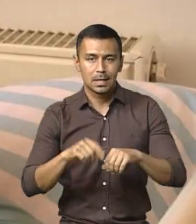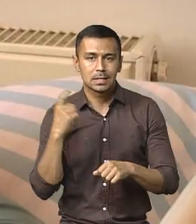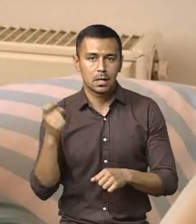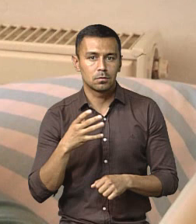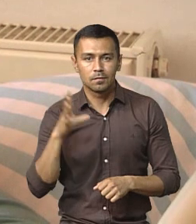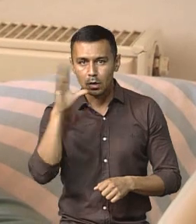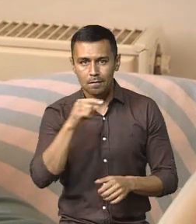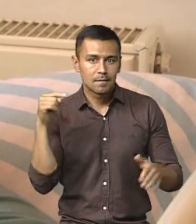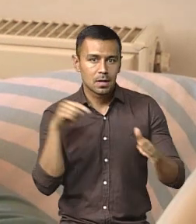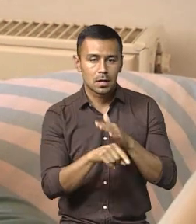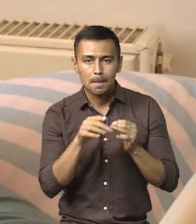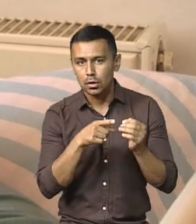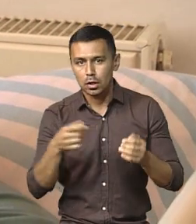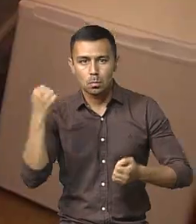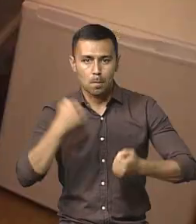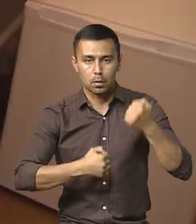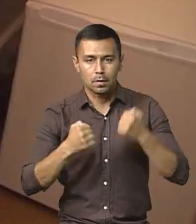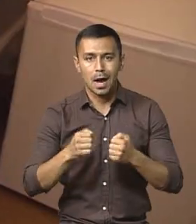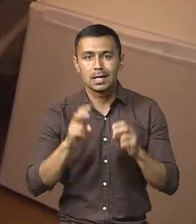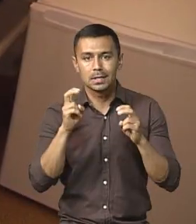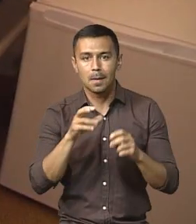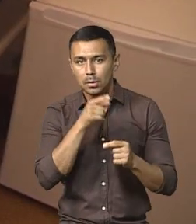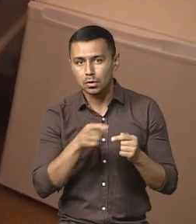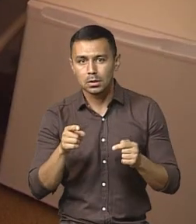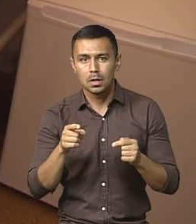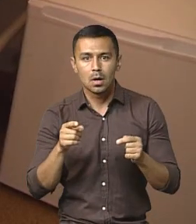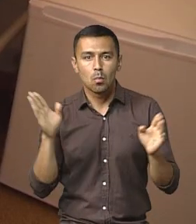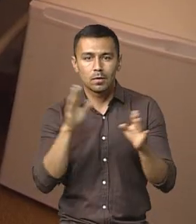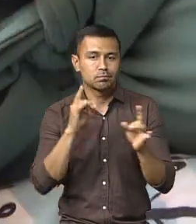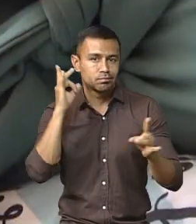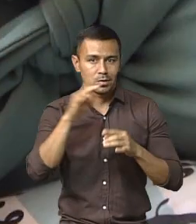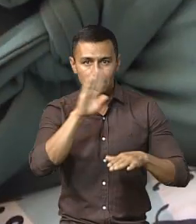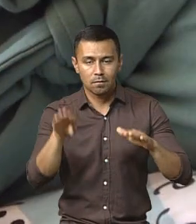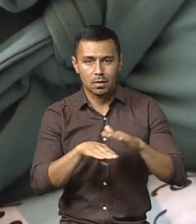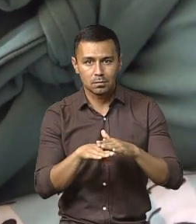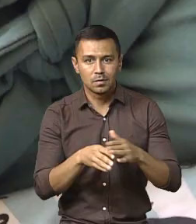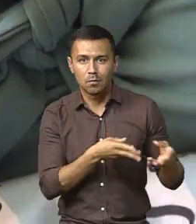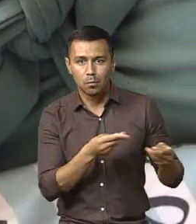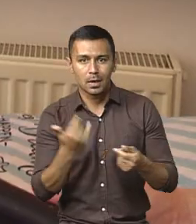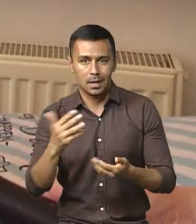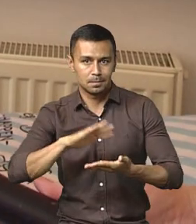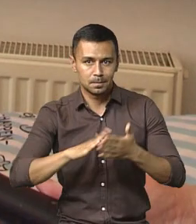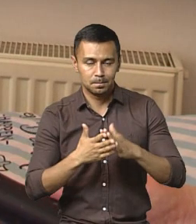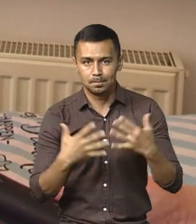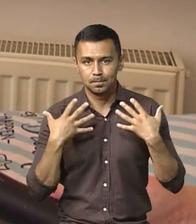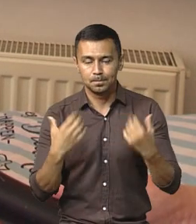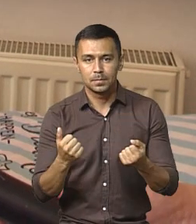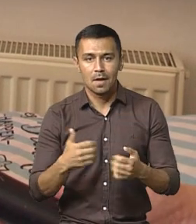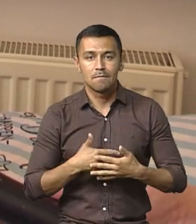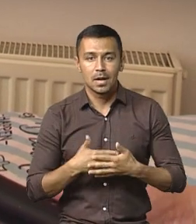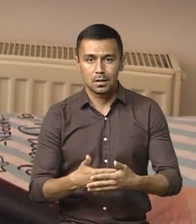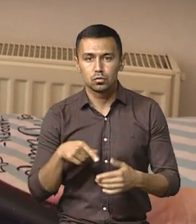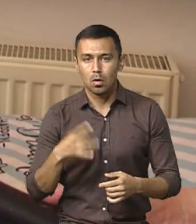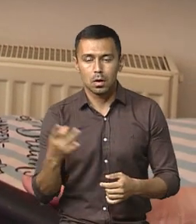Харкова довелося втікати під час бомбардувань, а сидіння під час повітряної тривоги у підвалі відобразилось на її стані. Вагітність в мене цей раз